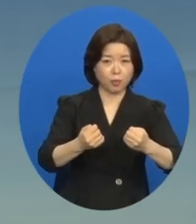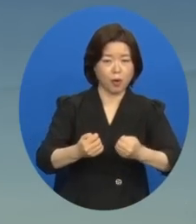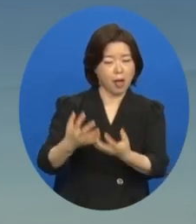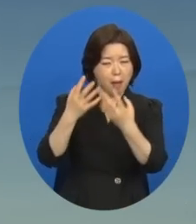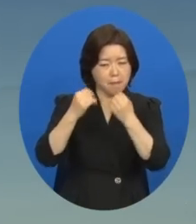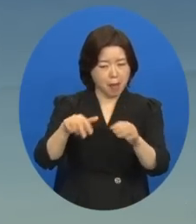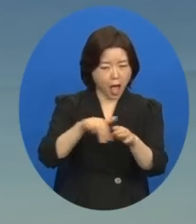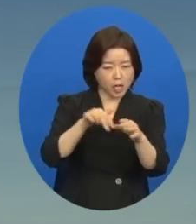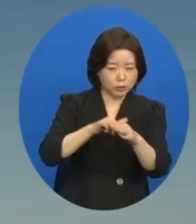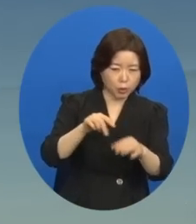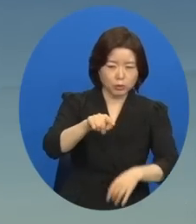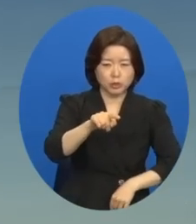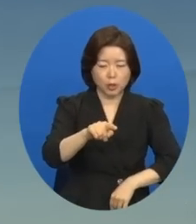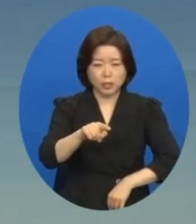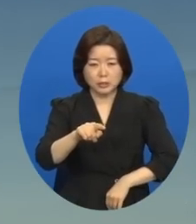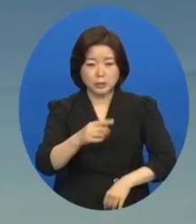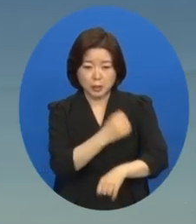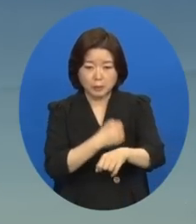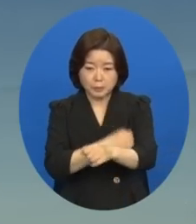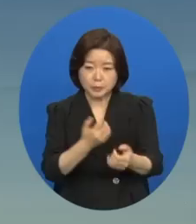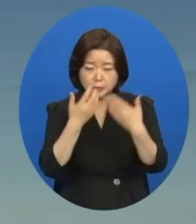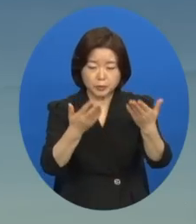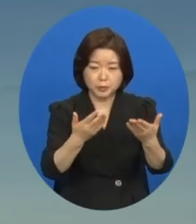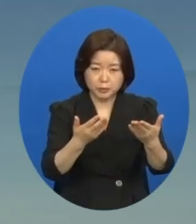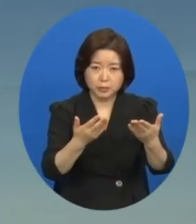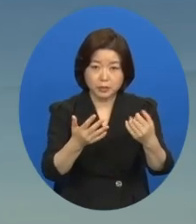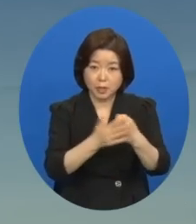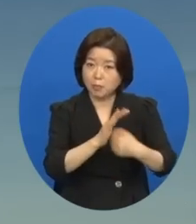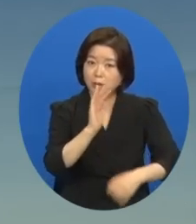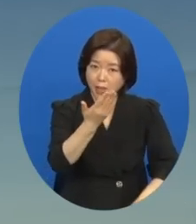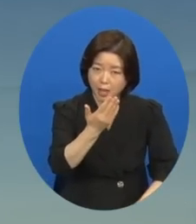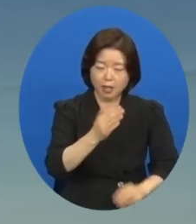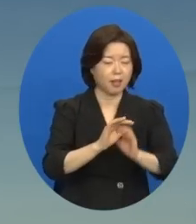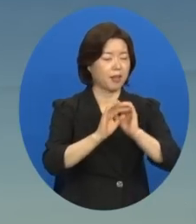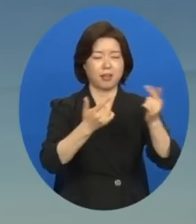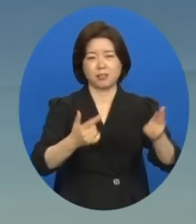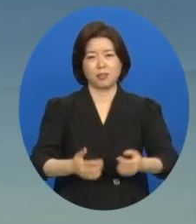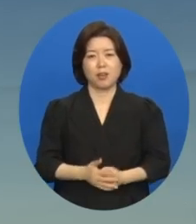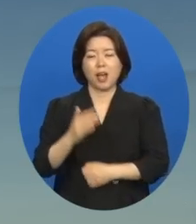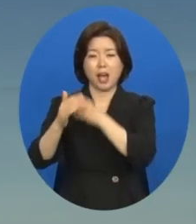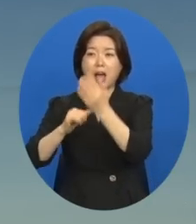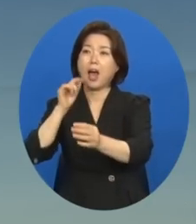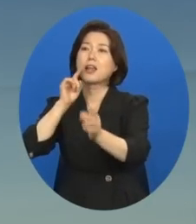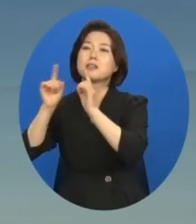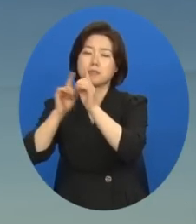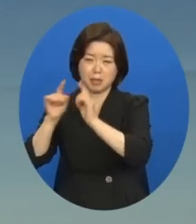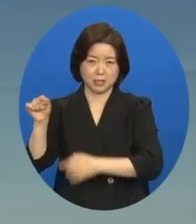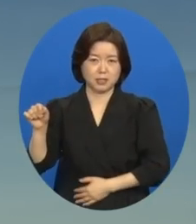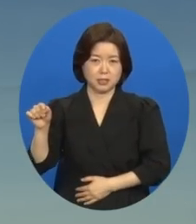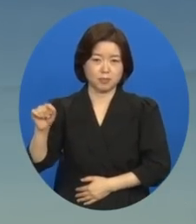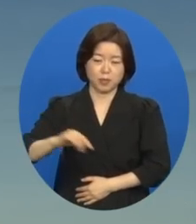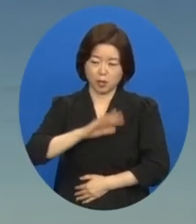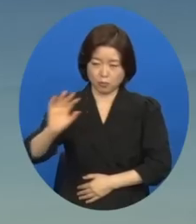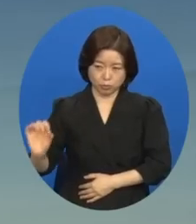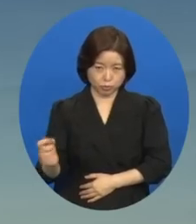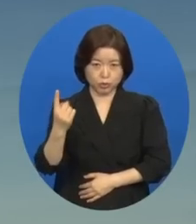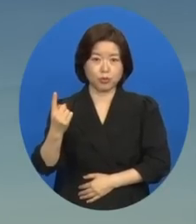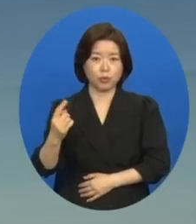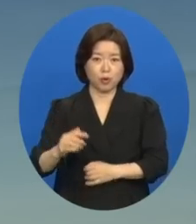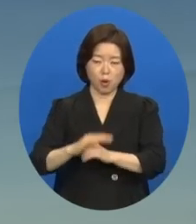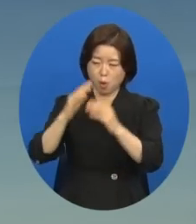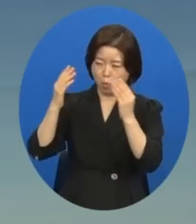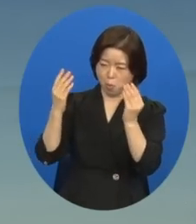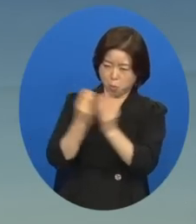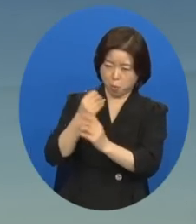많은 종교적 헌신을 드렸다고 되는 일 아닙니다. 하나님의 말씀이 우리로 하여금